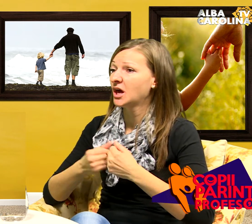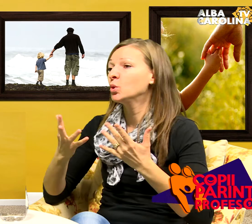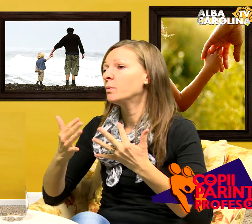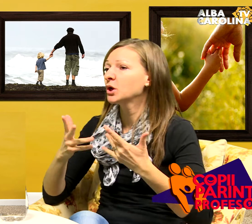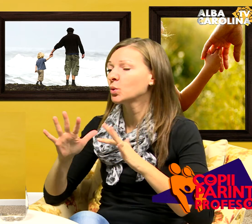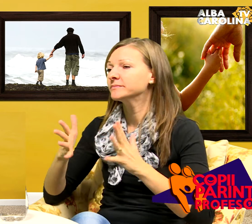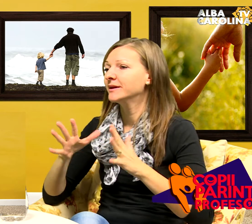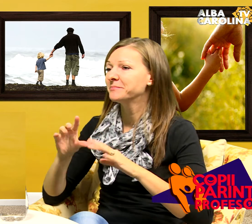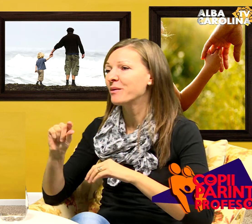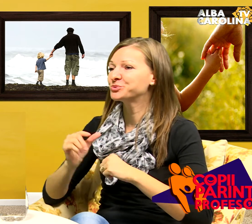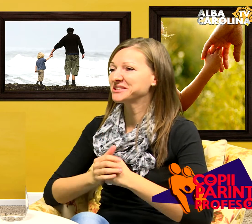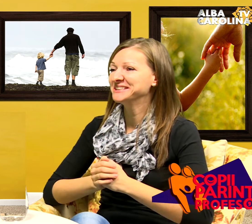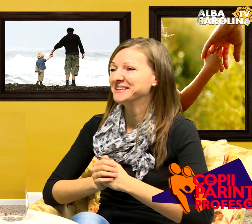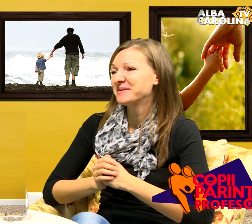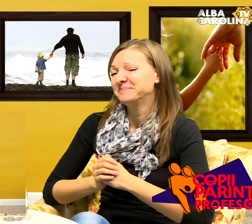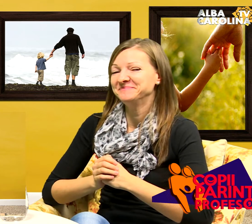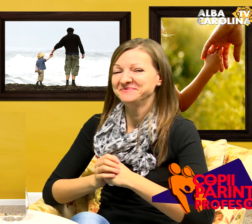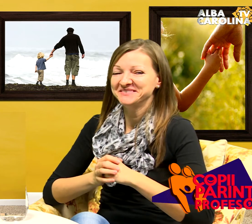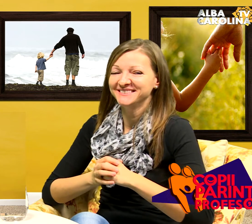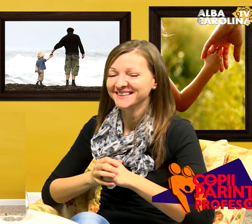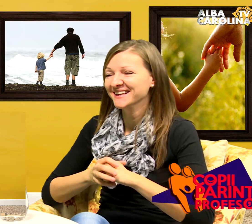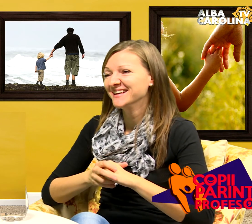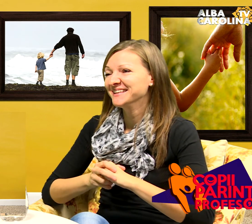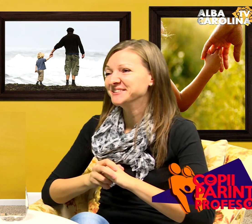Îi place matematica.